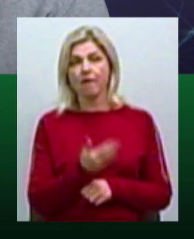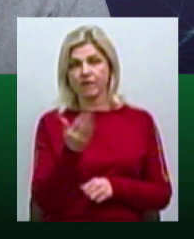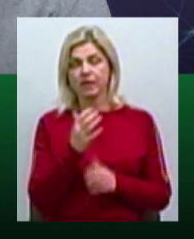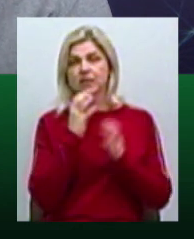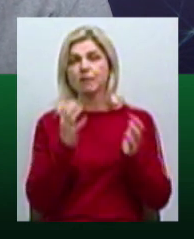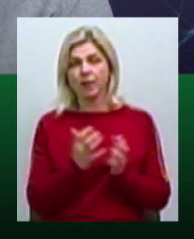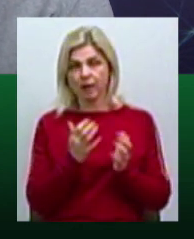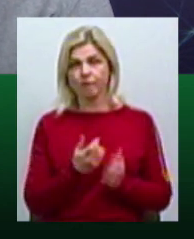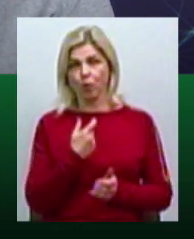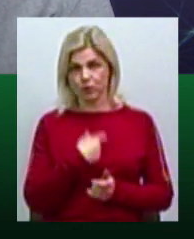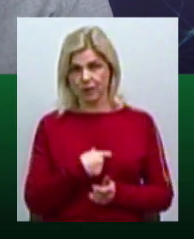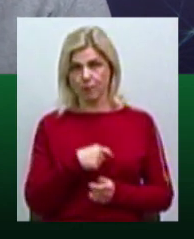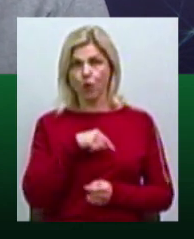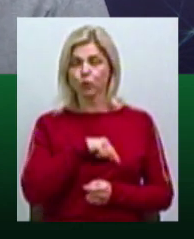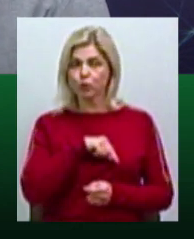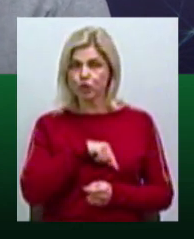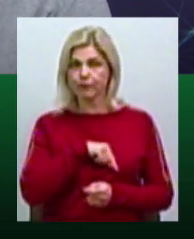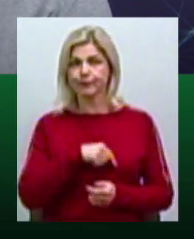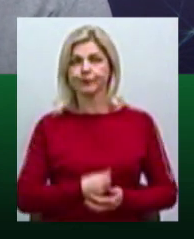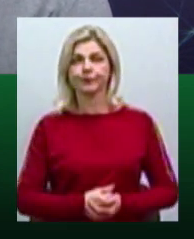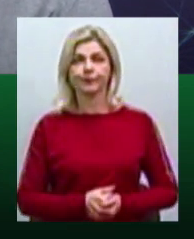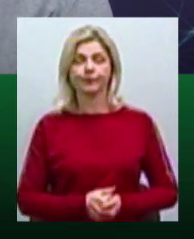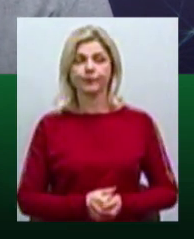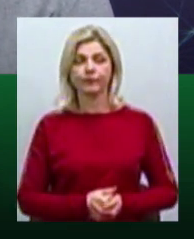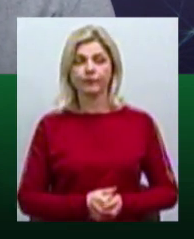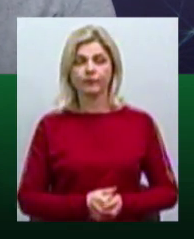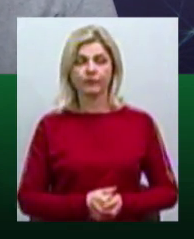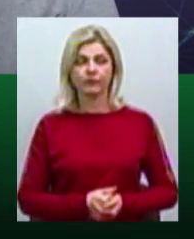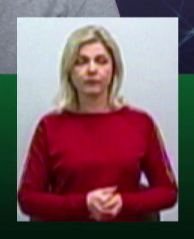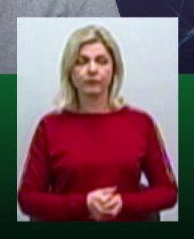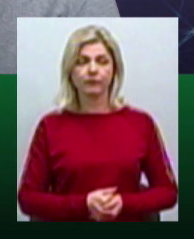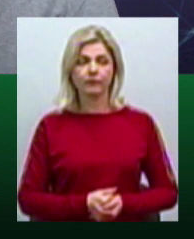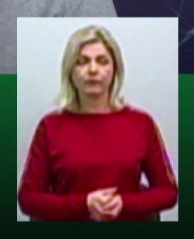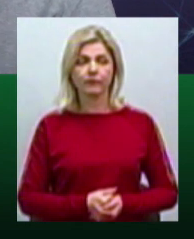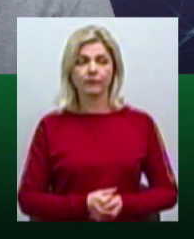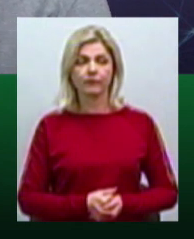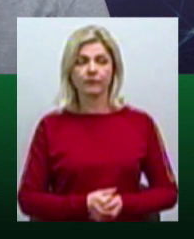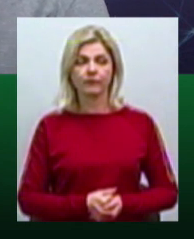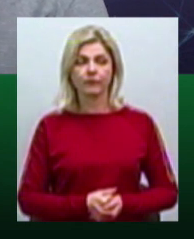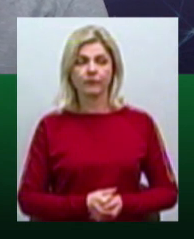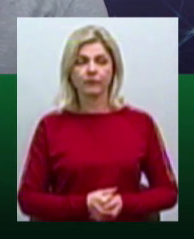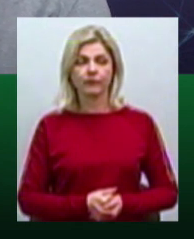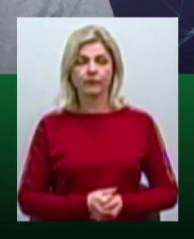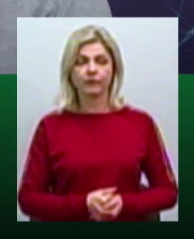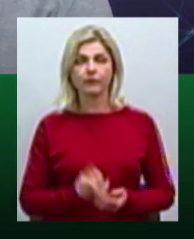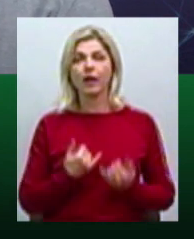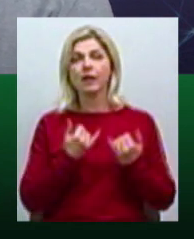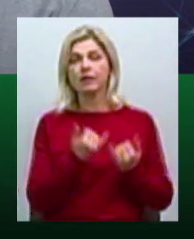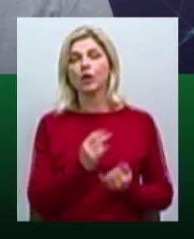зберіг у себе в душі. Звичайно, для тих, хто мав